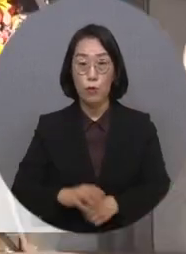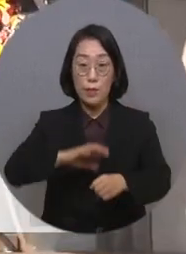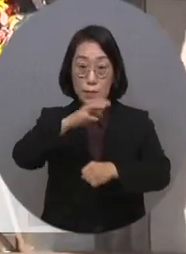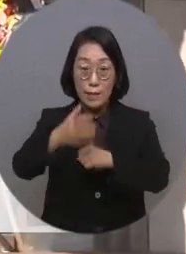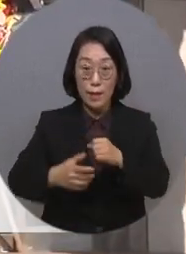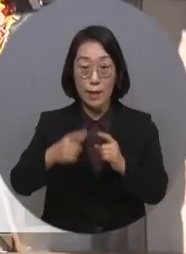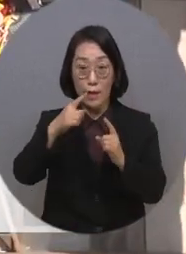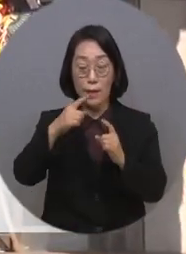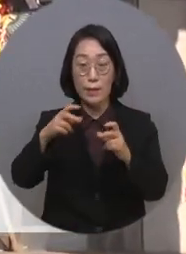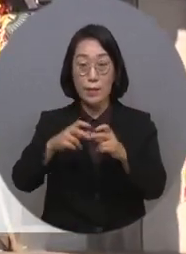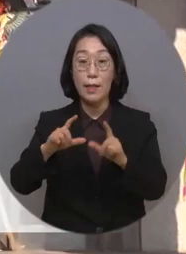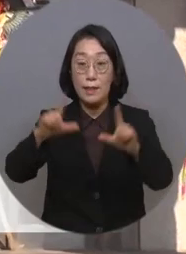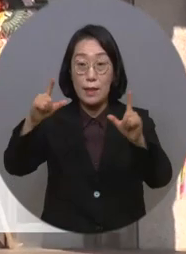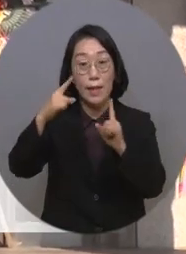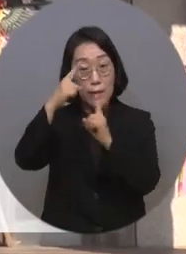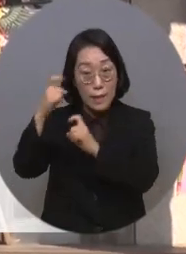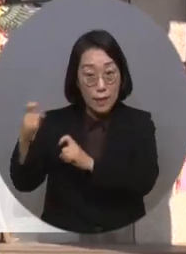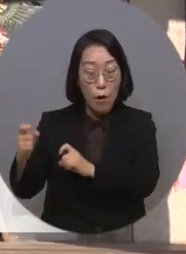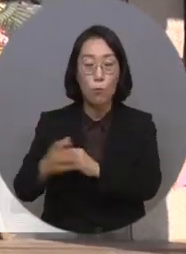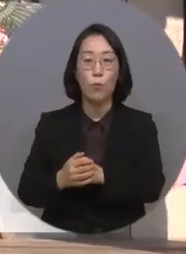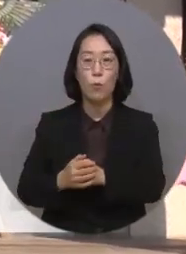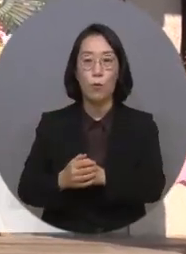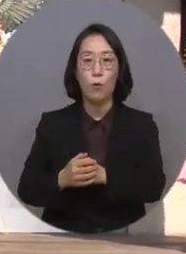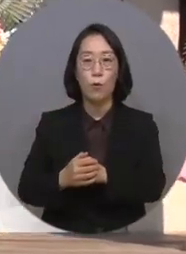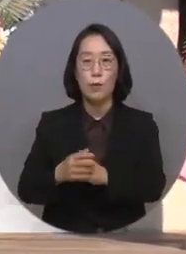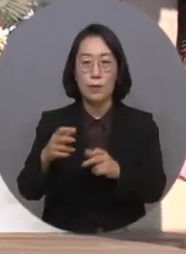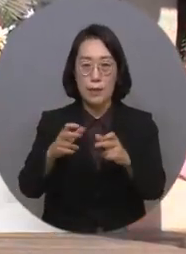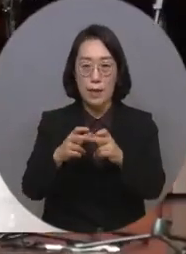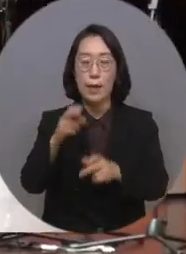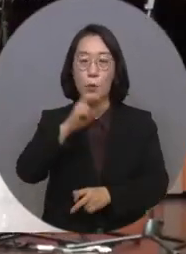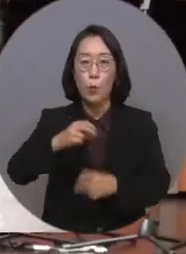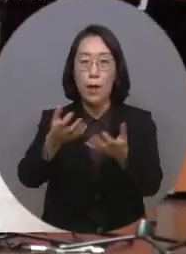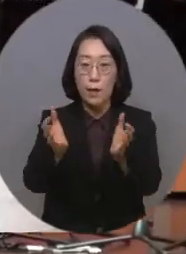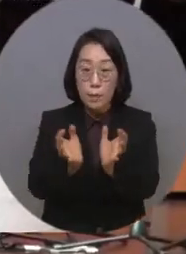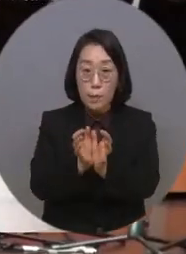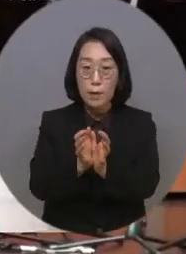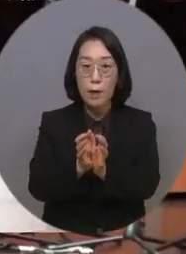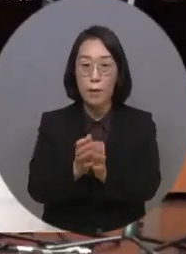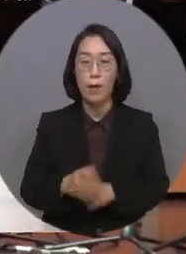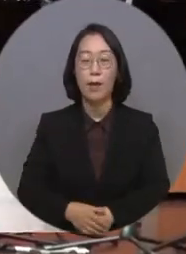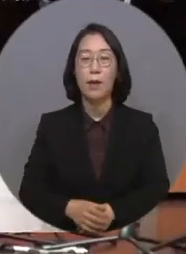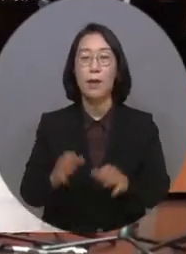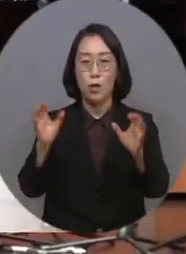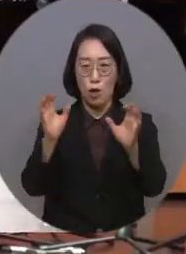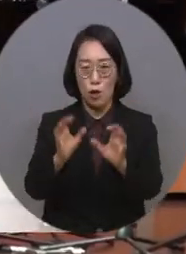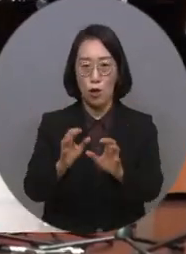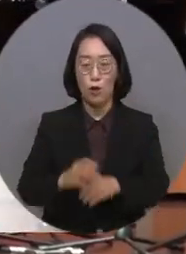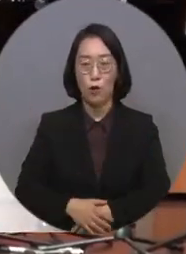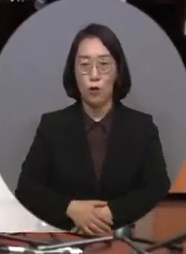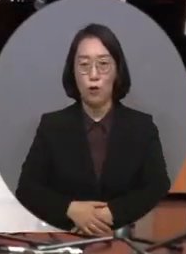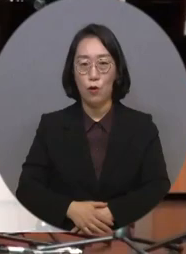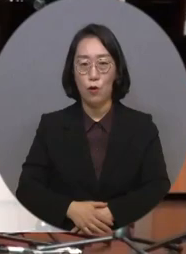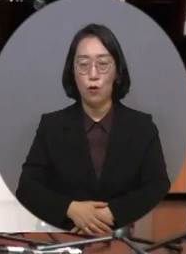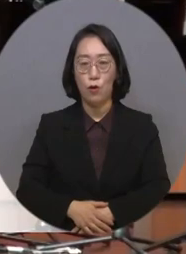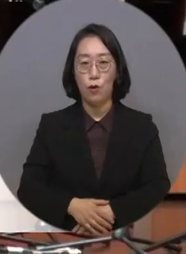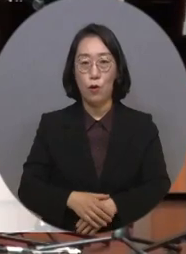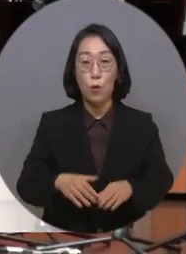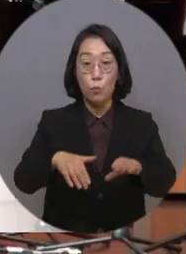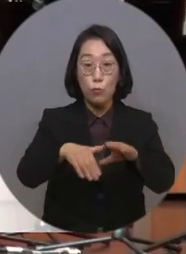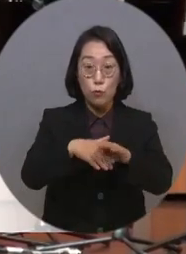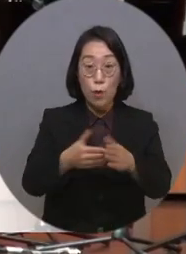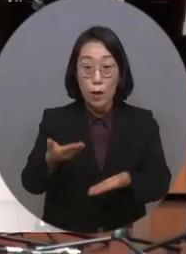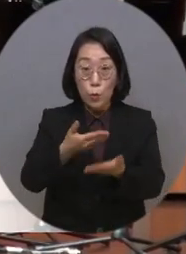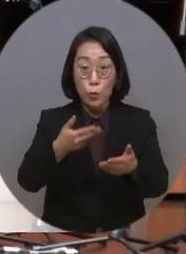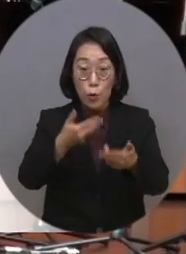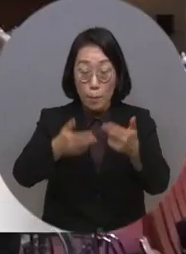날 기념으로 전국장애인 합창대회가 열렸습니다. 사단법인 국제장애인문화교류협회 중앙회와 세종시가